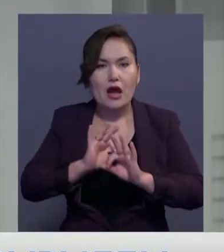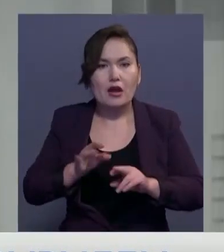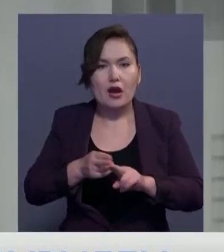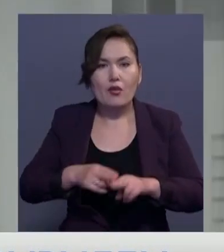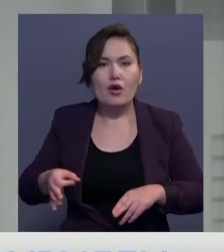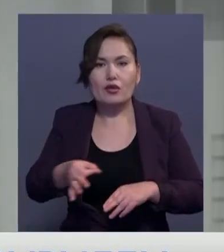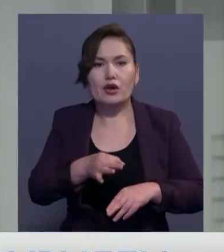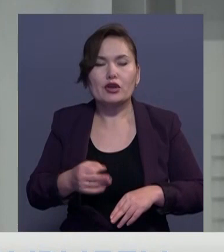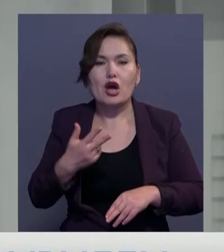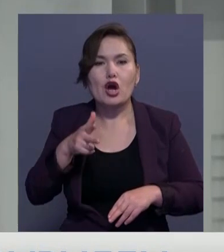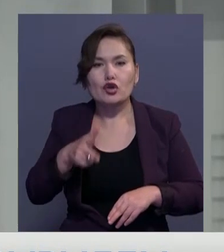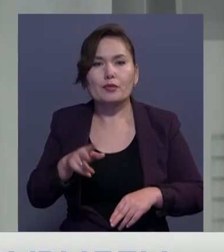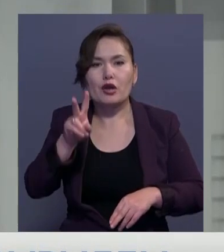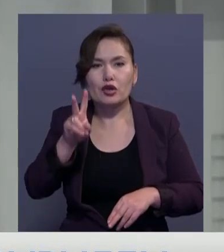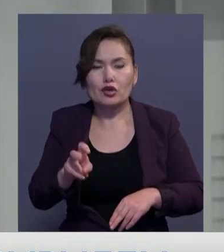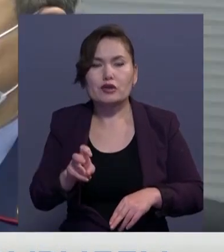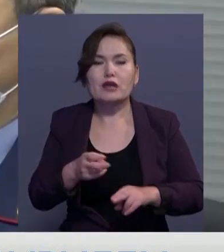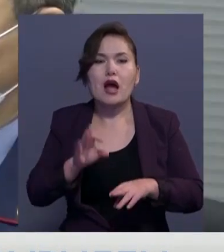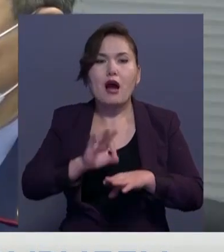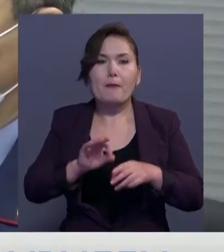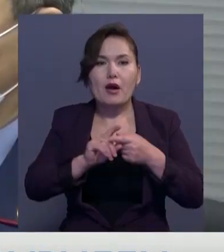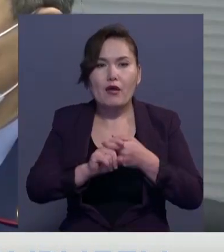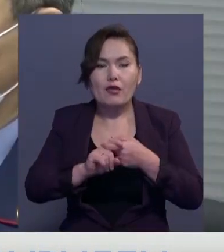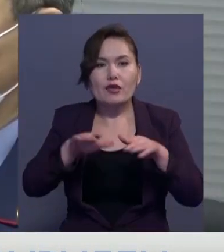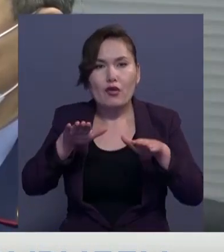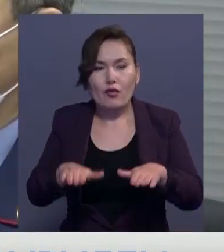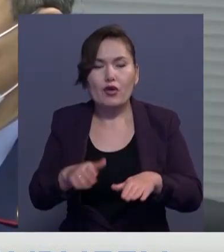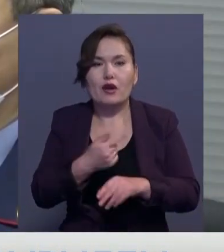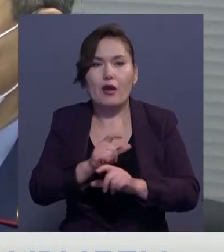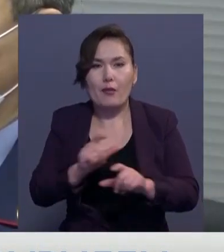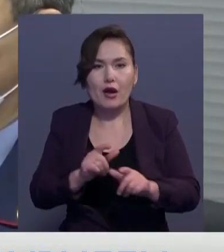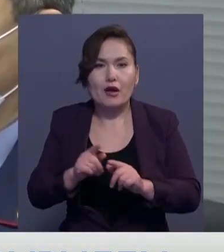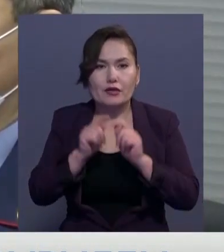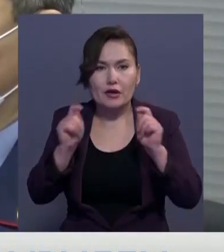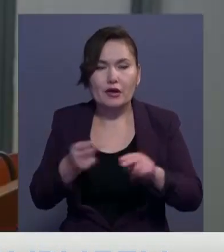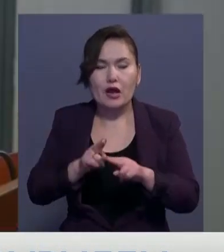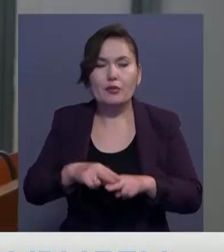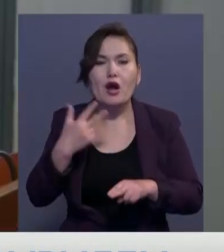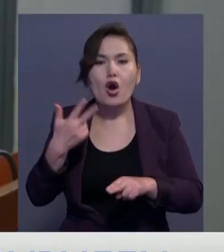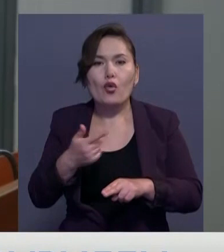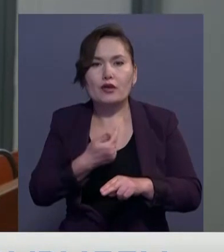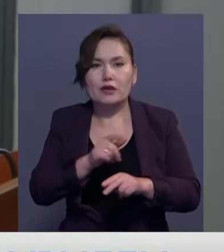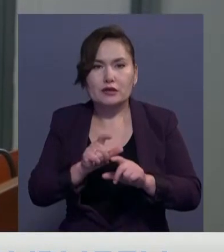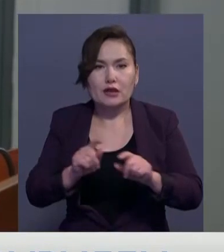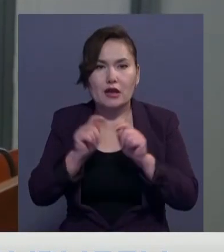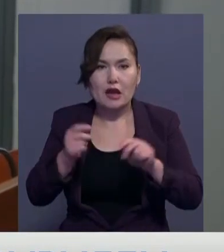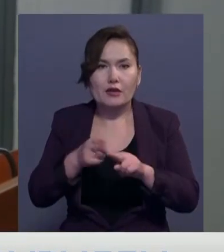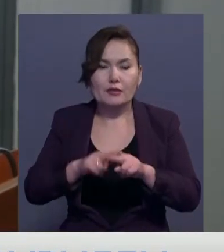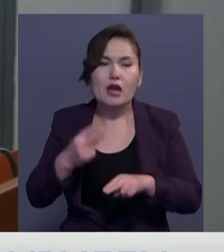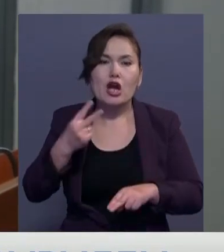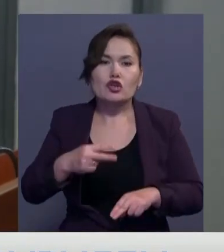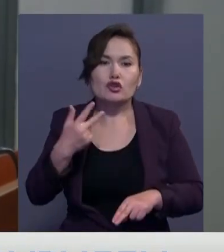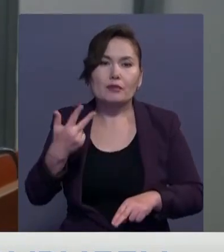Облыс бойынша 3200-ден аса инфекциялық орын дайындалып, 30 стационар жұмыс істейді. Қазір олардың жүктемесі